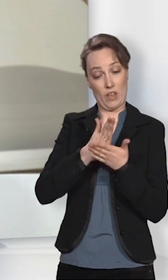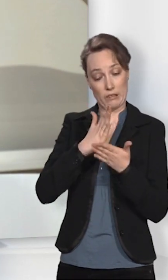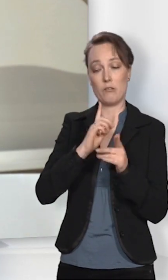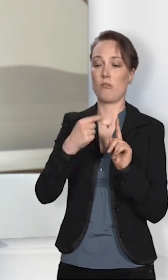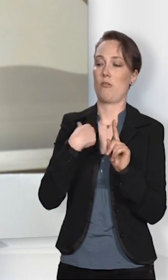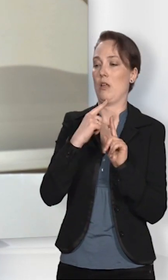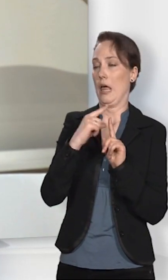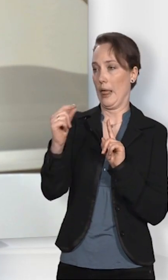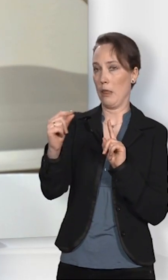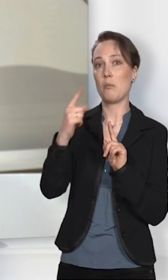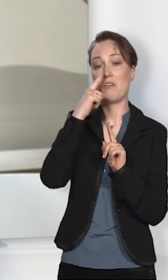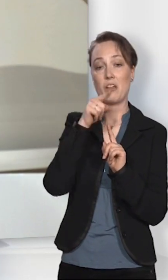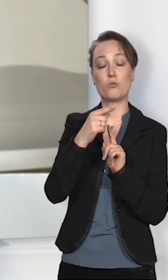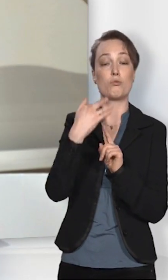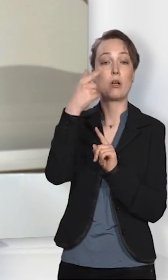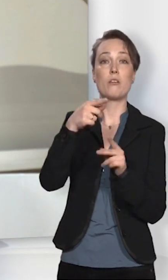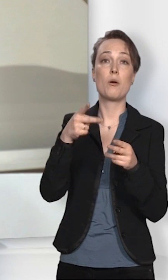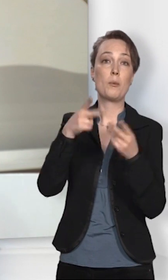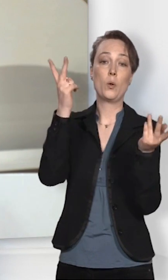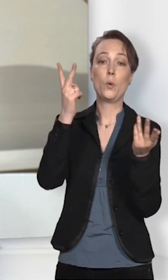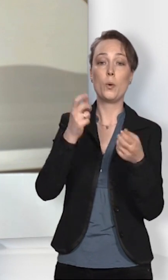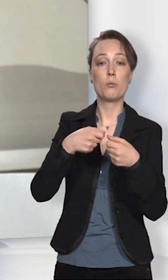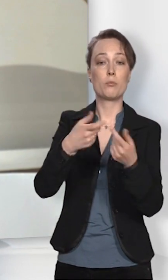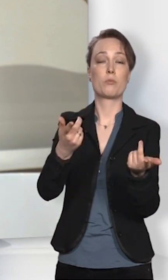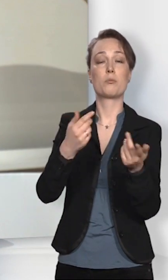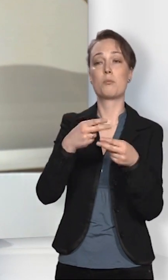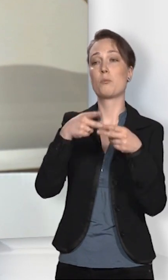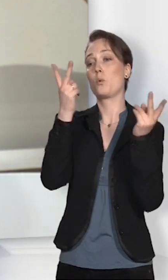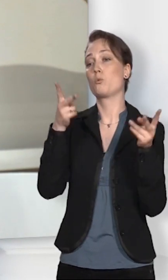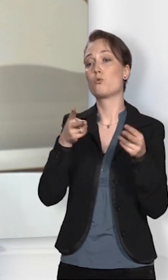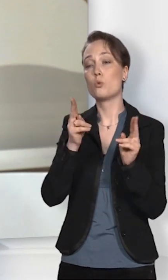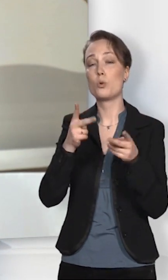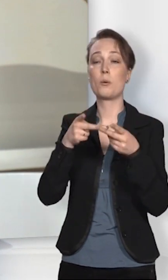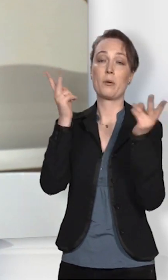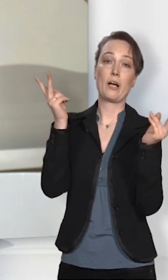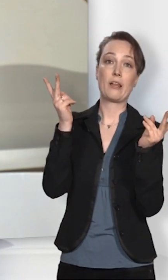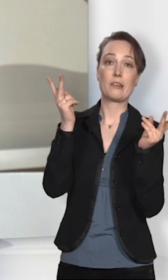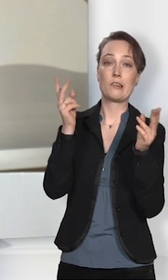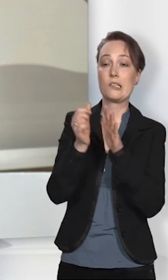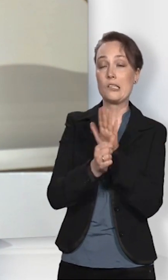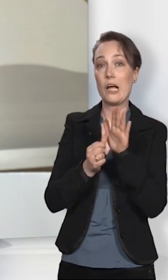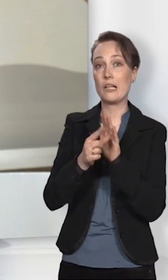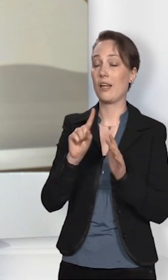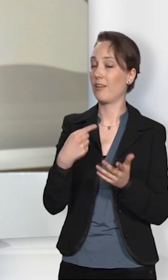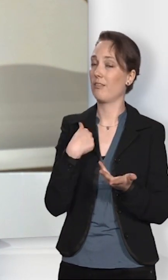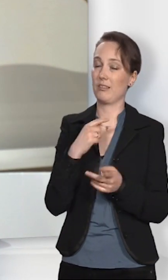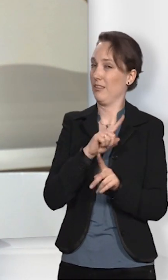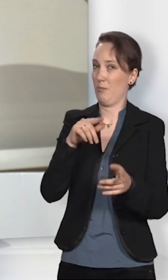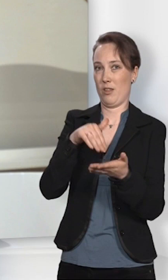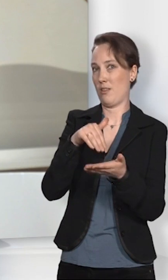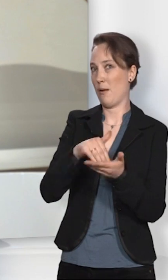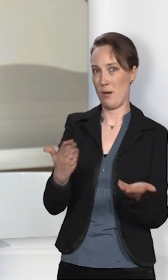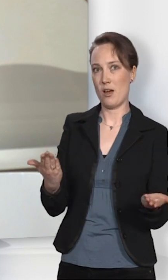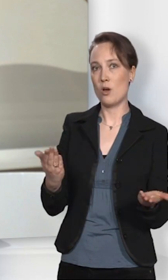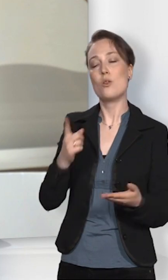da berühmte Stücke oder berühmte CDs oder was raus werden, dann ist man daran nicht mehr beteiligt. Bis auf die Tatsache,